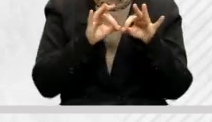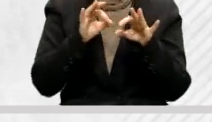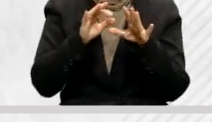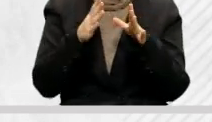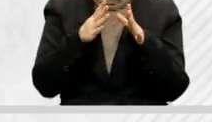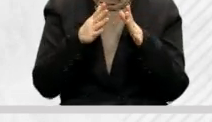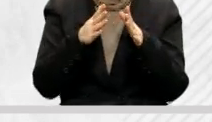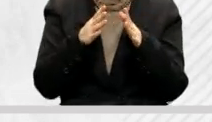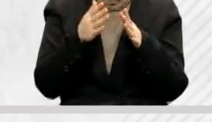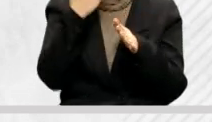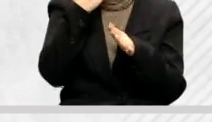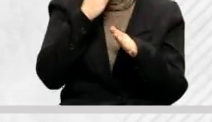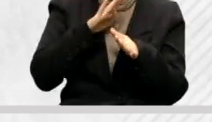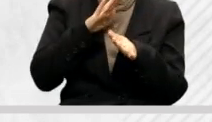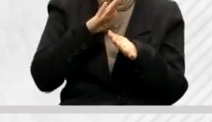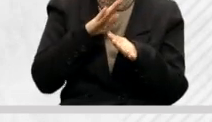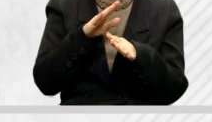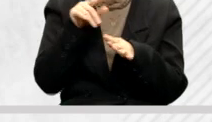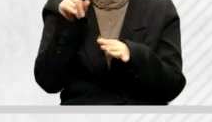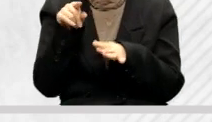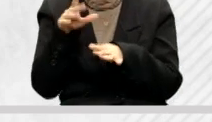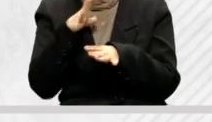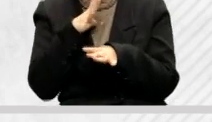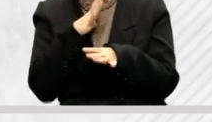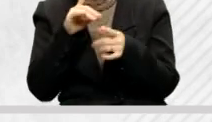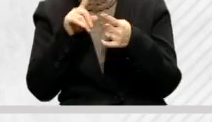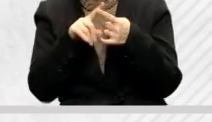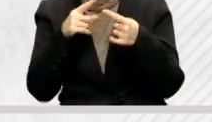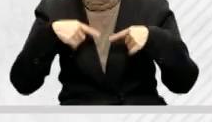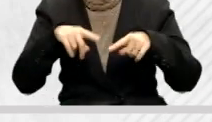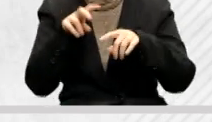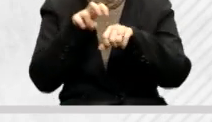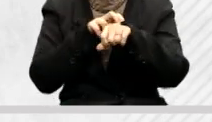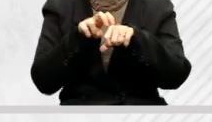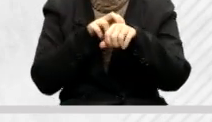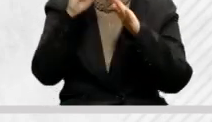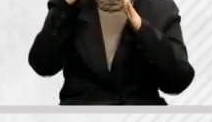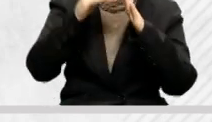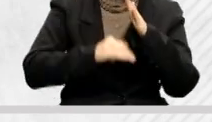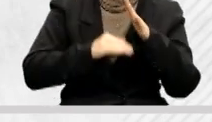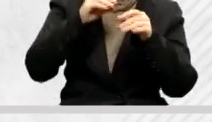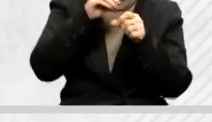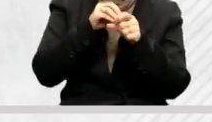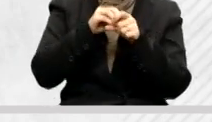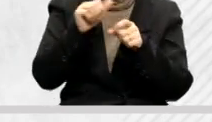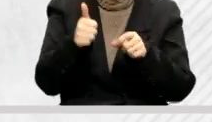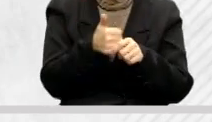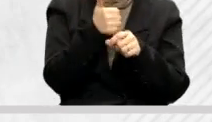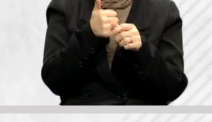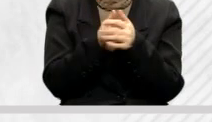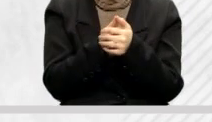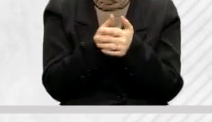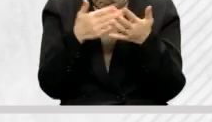ki de varlar. Eğer bunlar olmasa bir gün önce yaşadığımız yoğun bir stresin ertesi günde aynı şekilde yaşayabilirdik. Veya